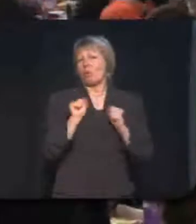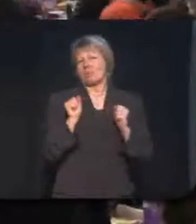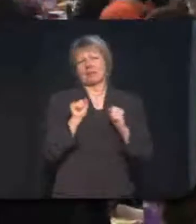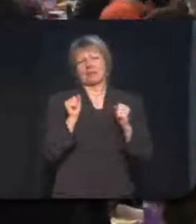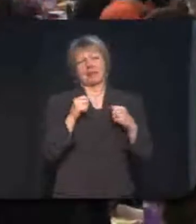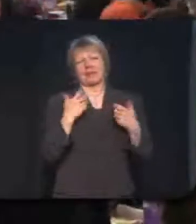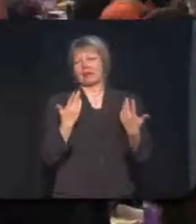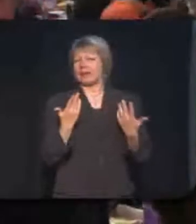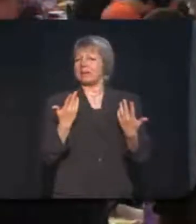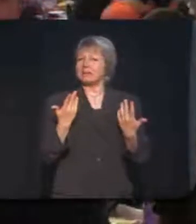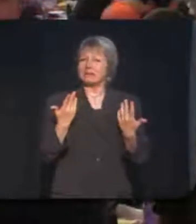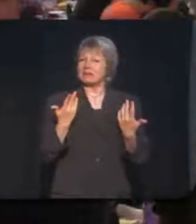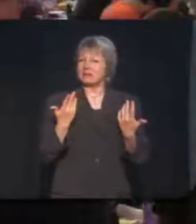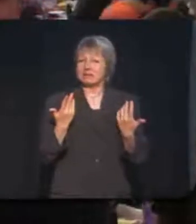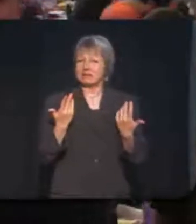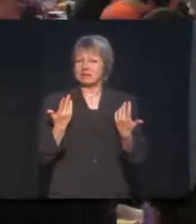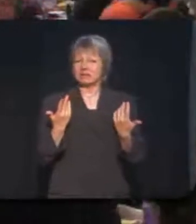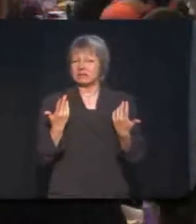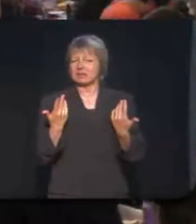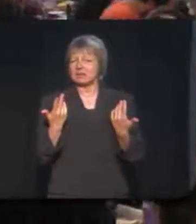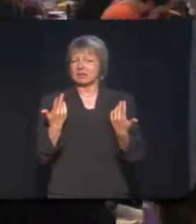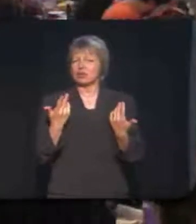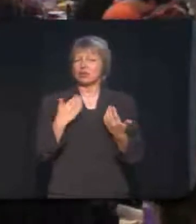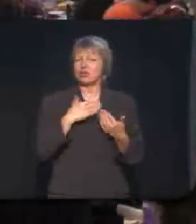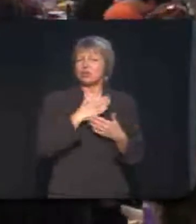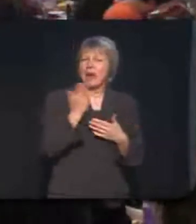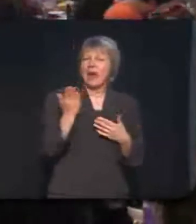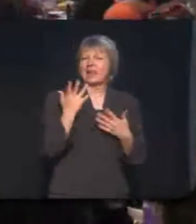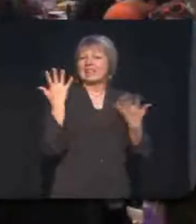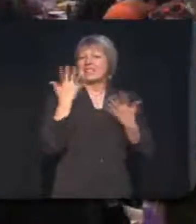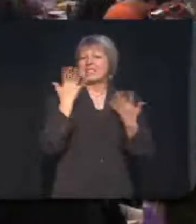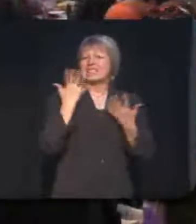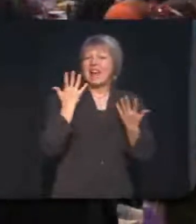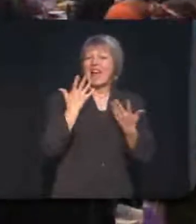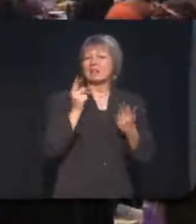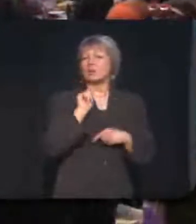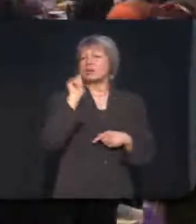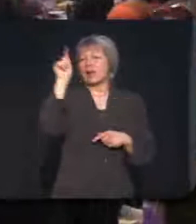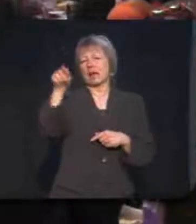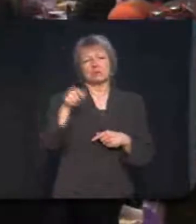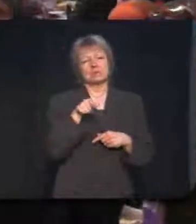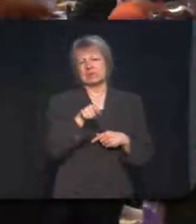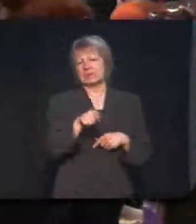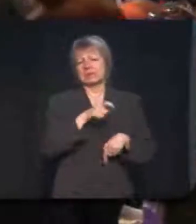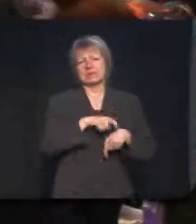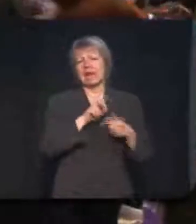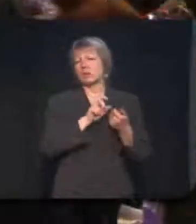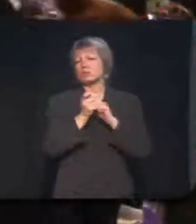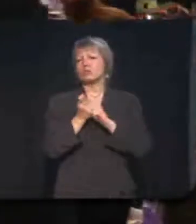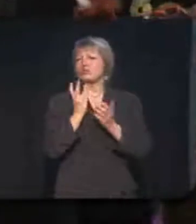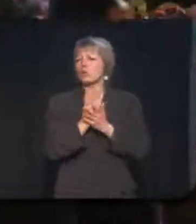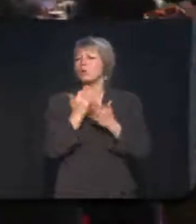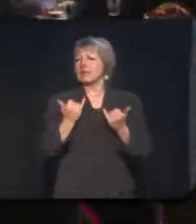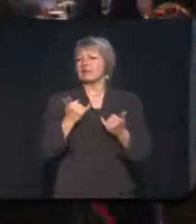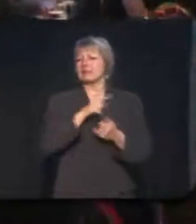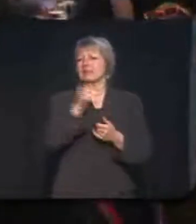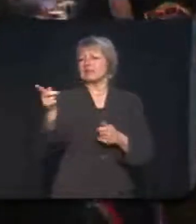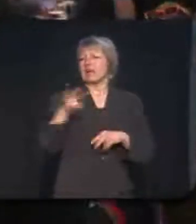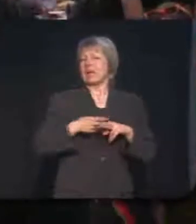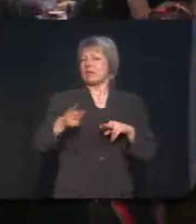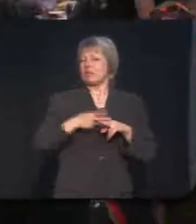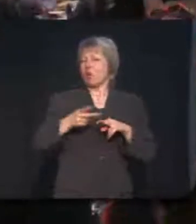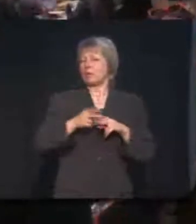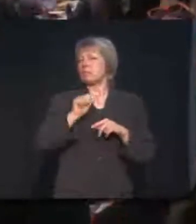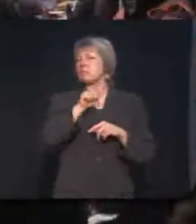sozusagen ohne Taschenlampe aus dem Haus gehen müssen diese Zeitumstellung haben wir uns schon dran gewöhnt die meisten haben